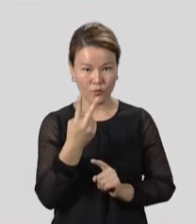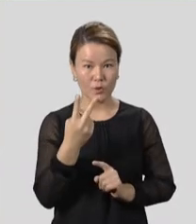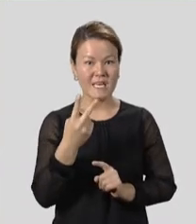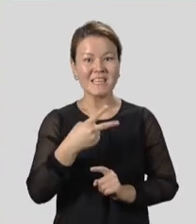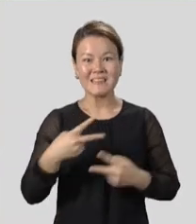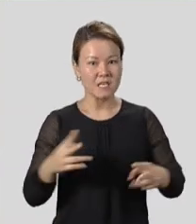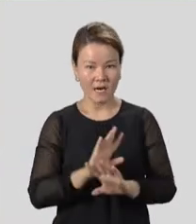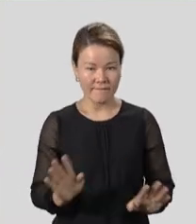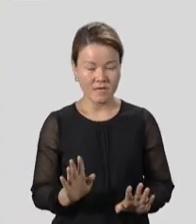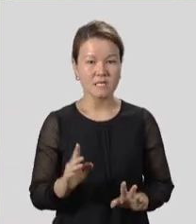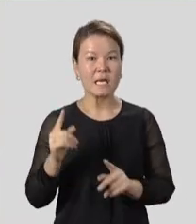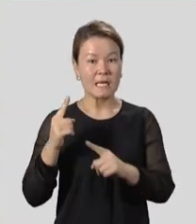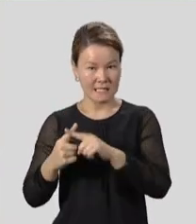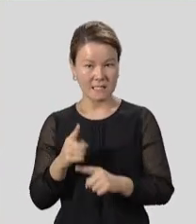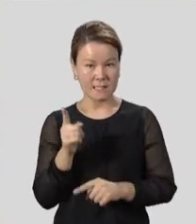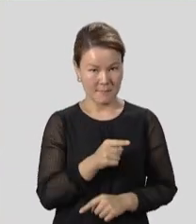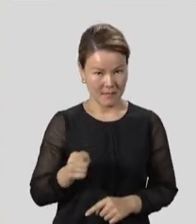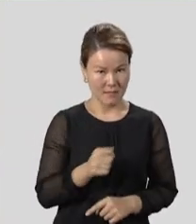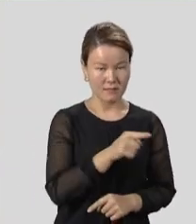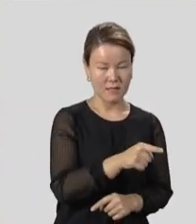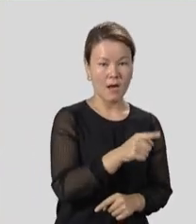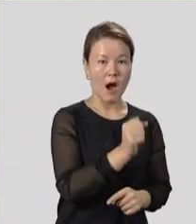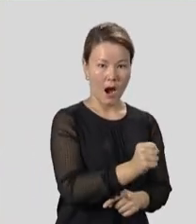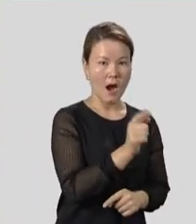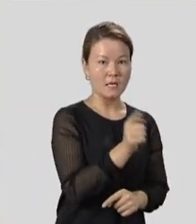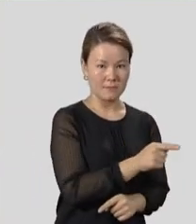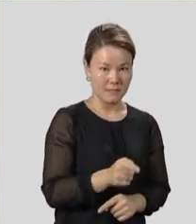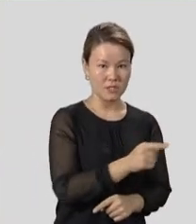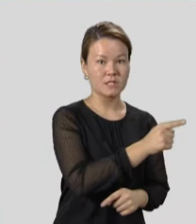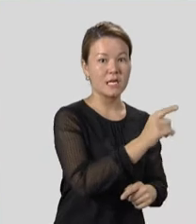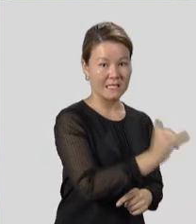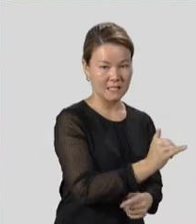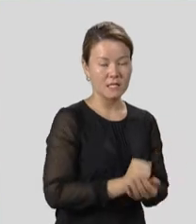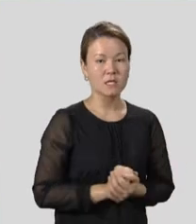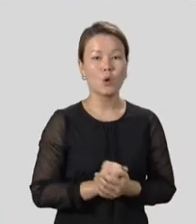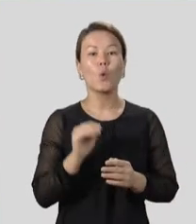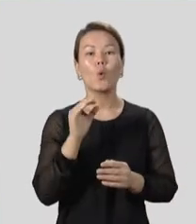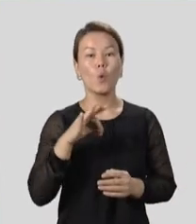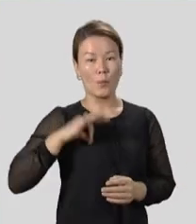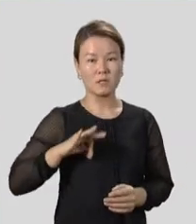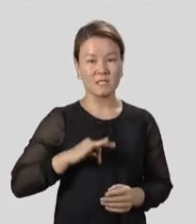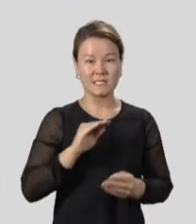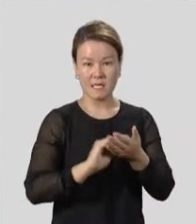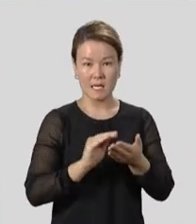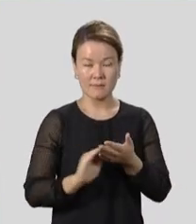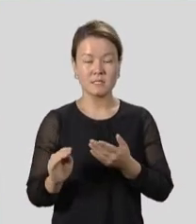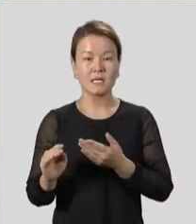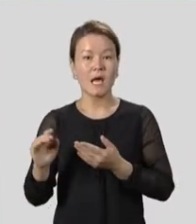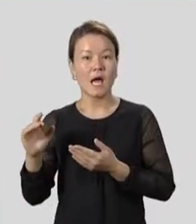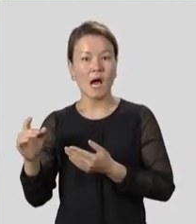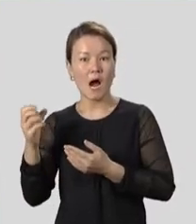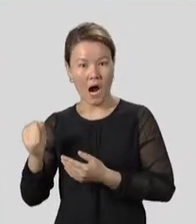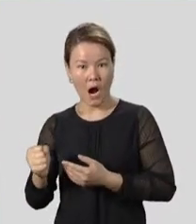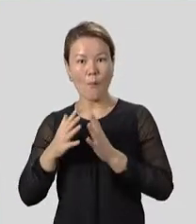меньше a и a меньше y употребляется запись a больше x, но меньше